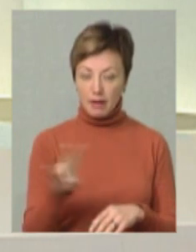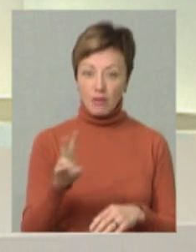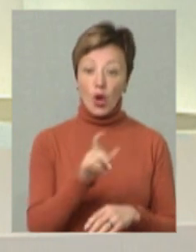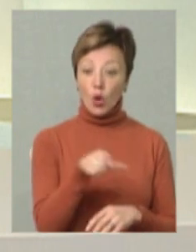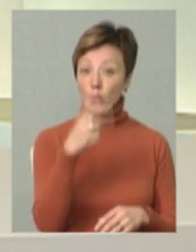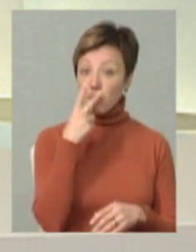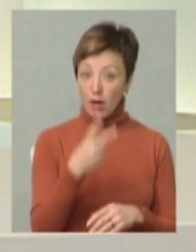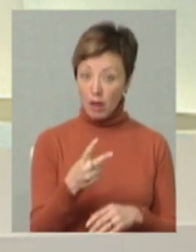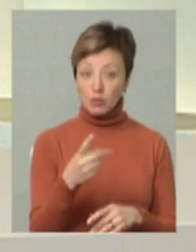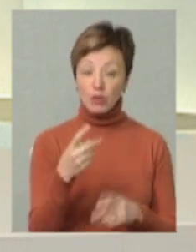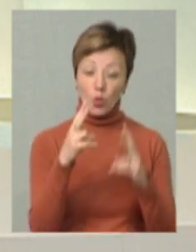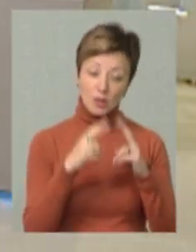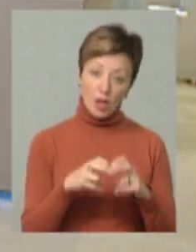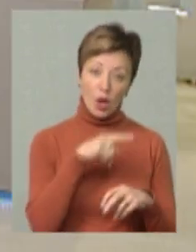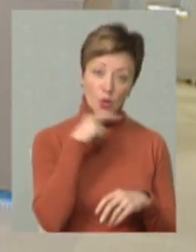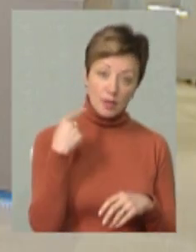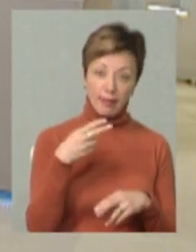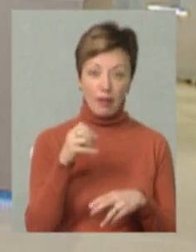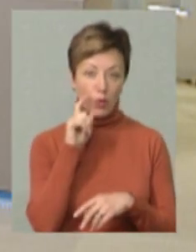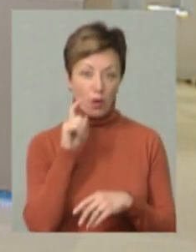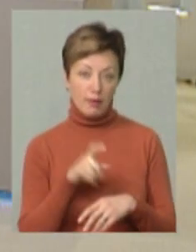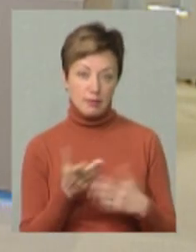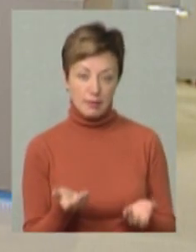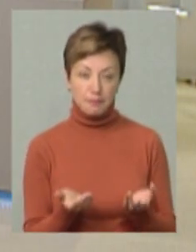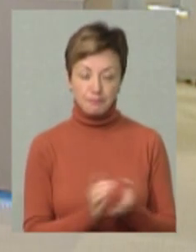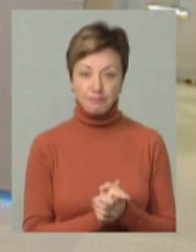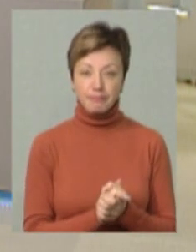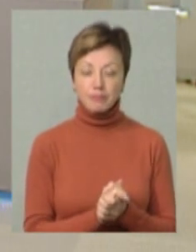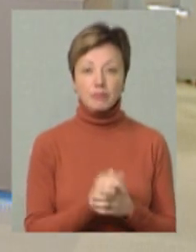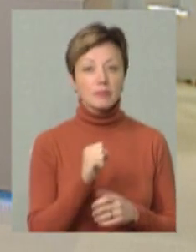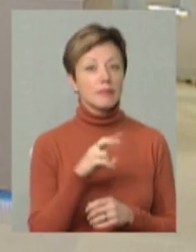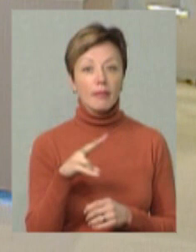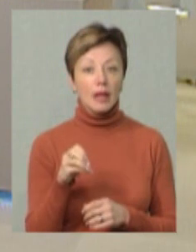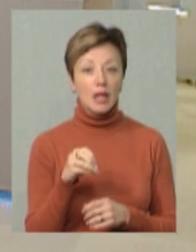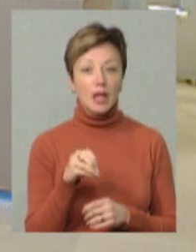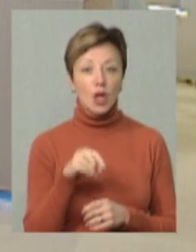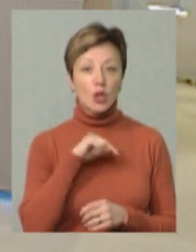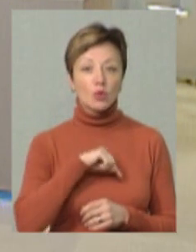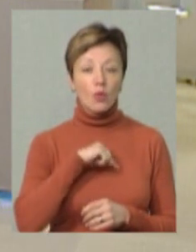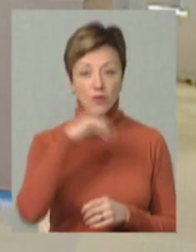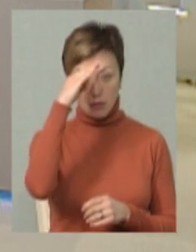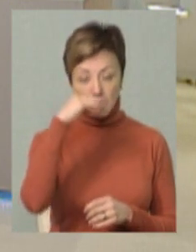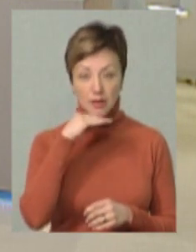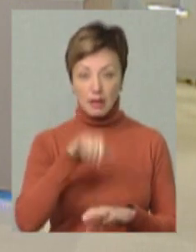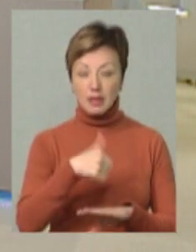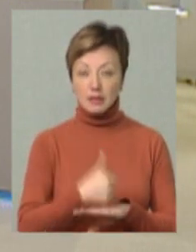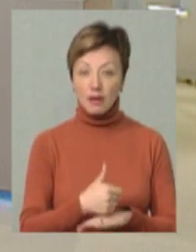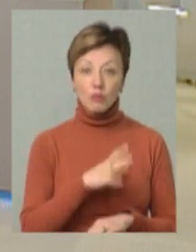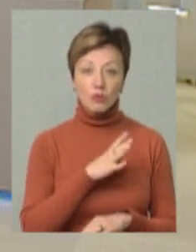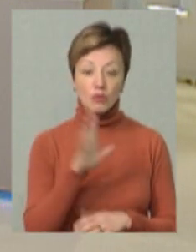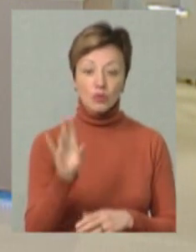бачать і розрізняють, де є російська церква, де є українська церква. Але духовний батько, духовний наставник, який